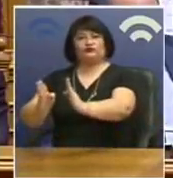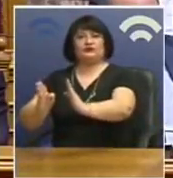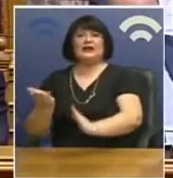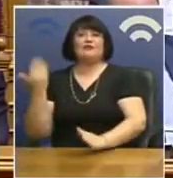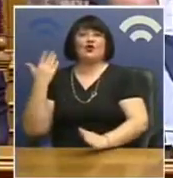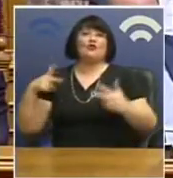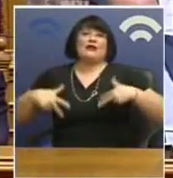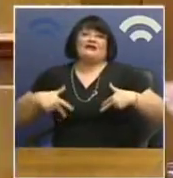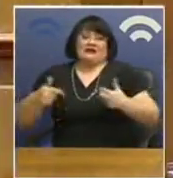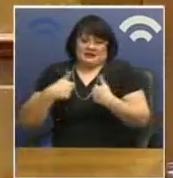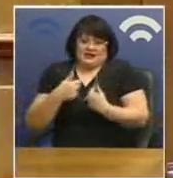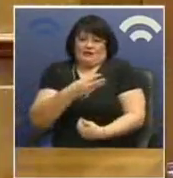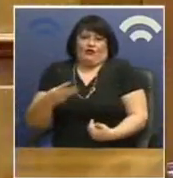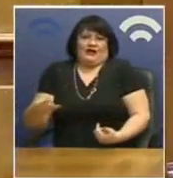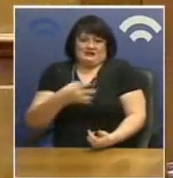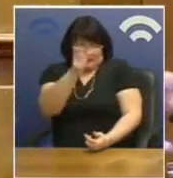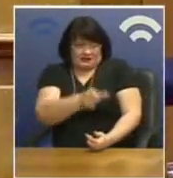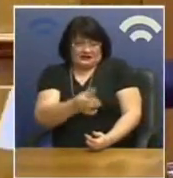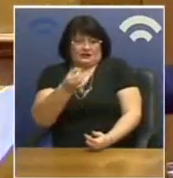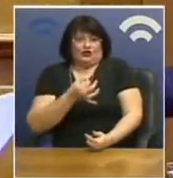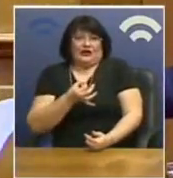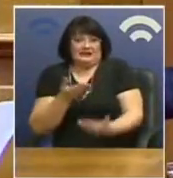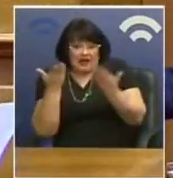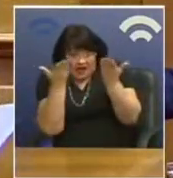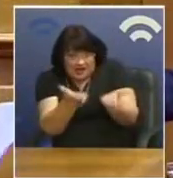προηγούμενη κυβέρνηση. Εσείς το λέτε. Εσείς το λέτε.